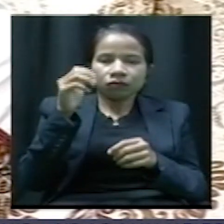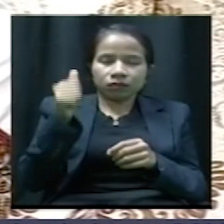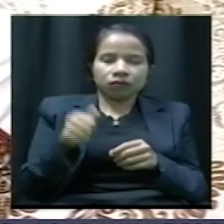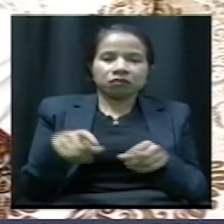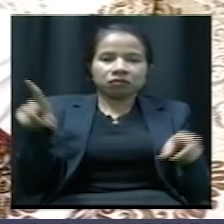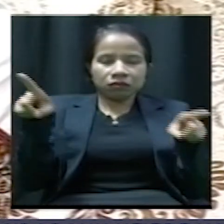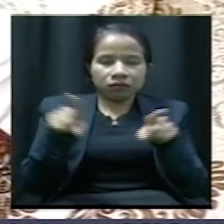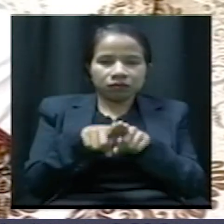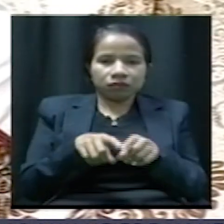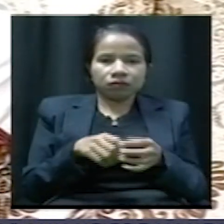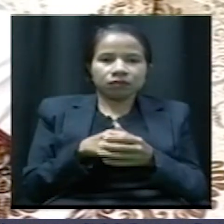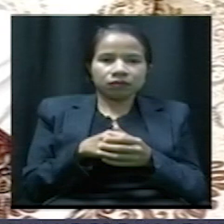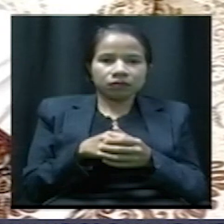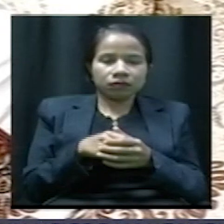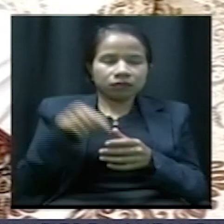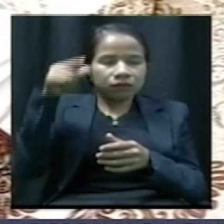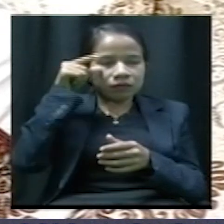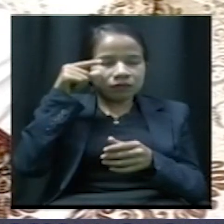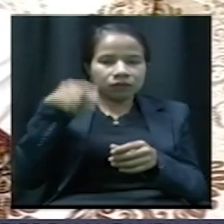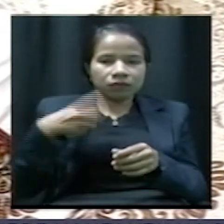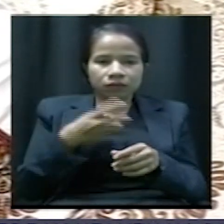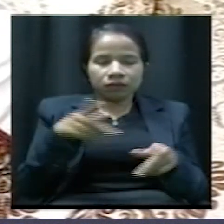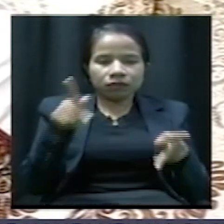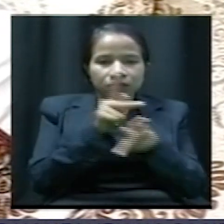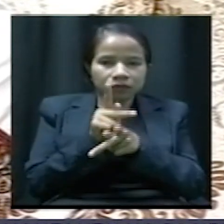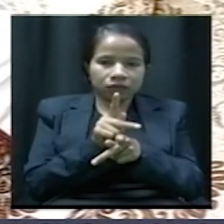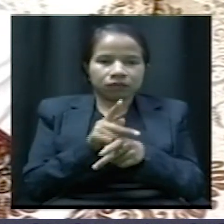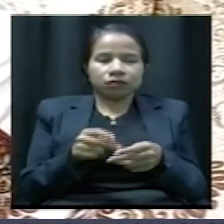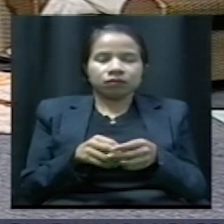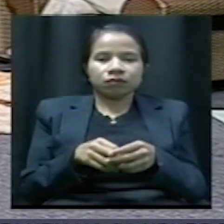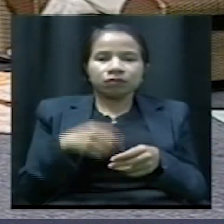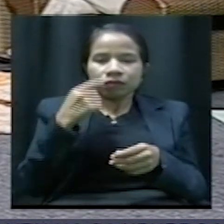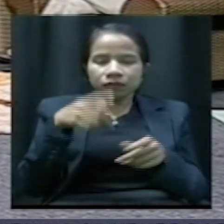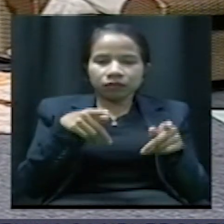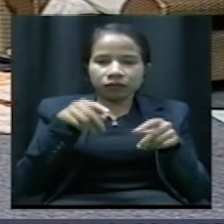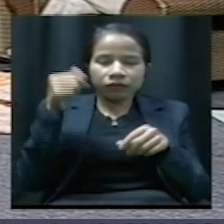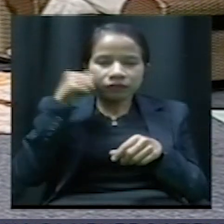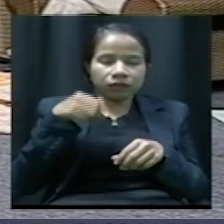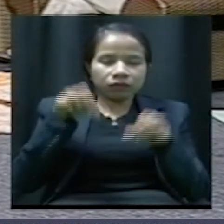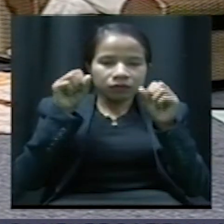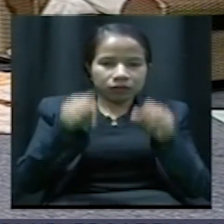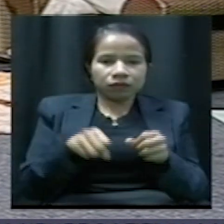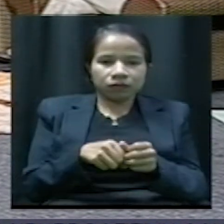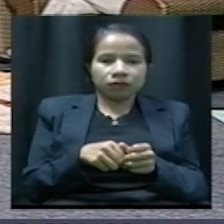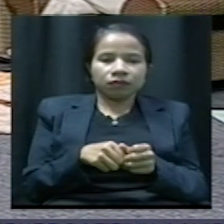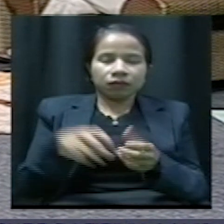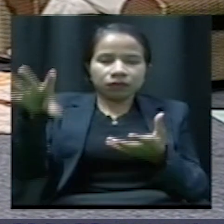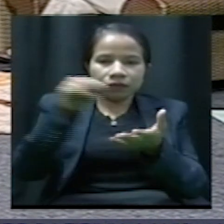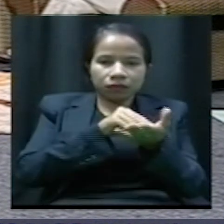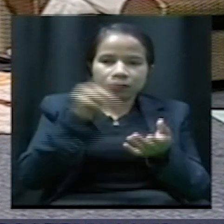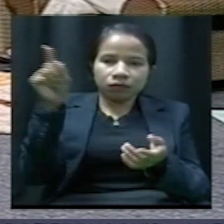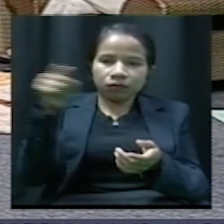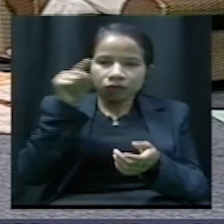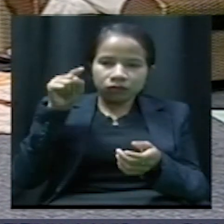iha igualdad de genero yang luta baida ne katak. Ita tengke asigura atu ne ma dehang feto mos bele. Ita tengke asigura persentuhan batu